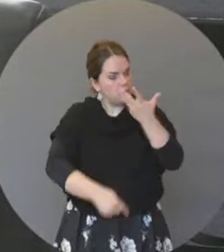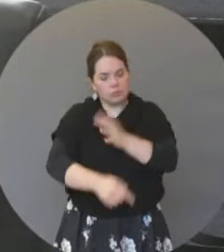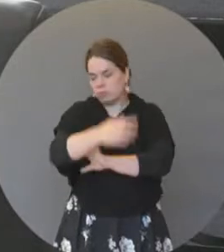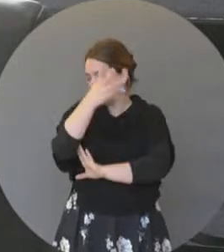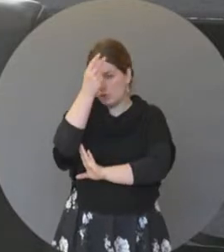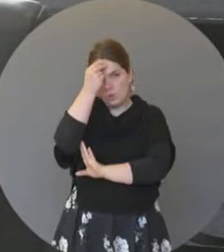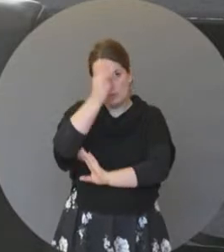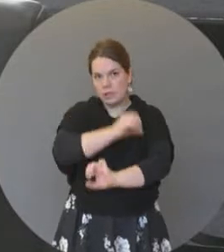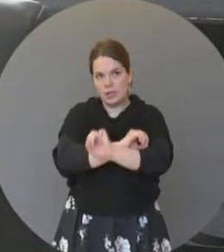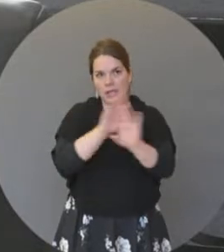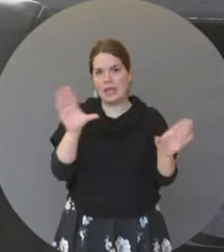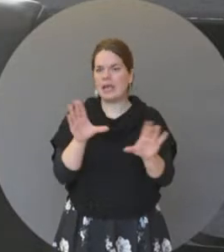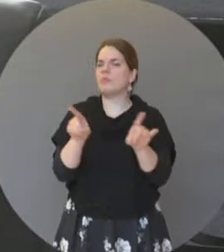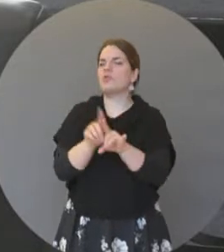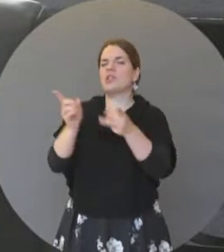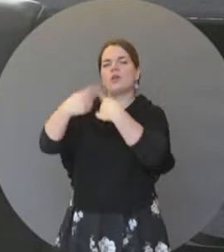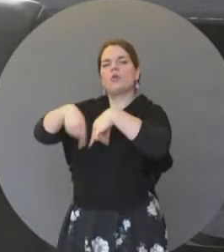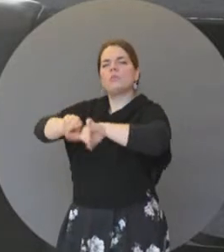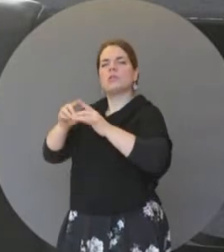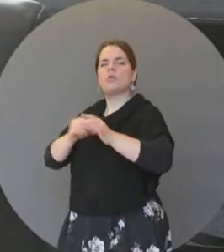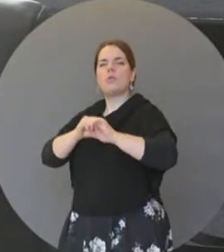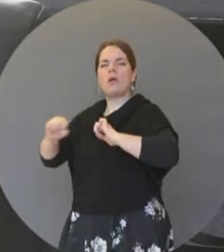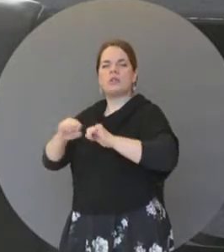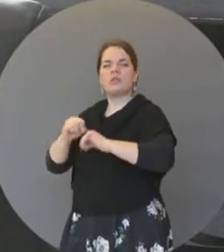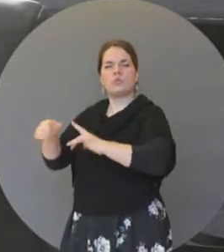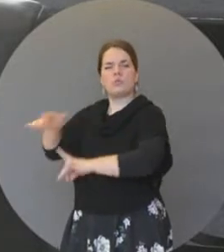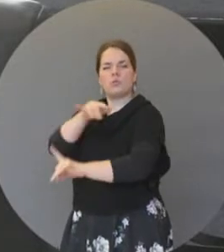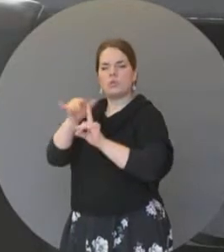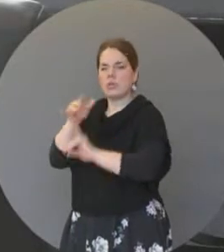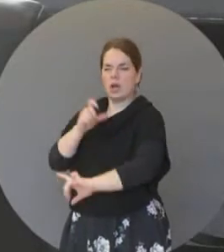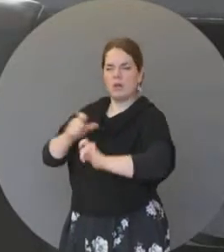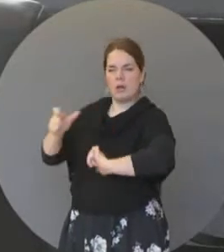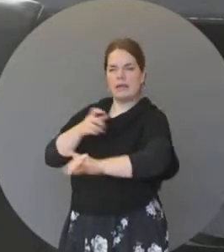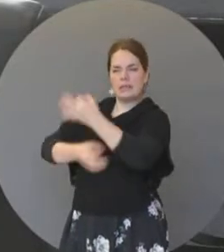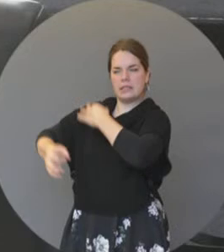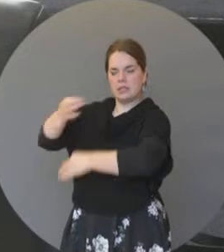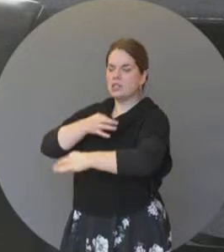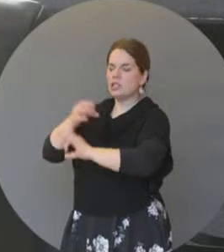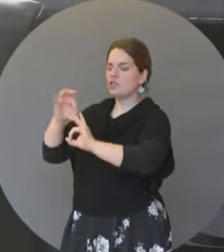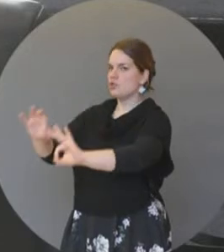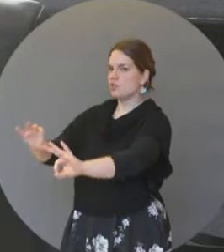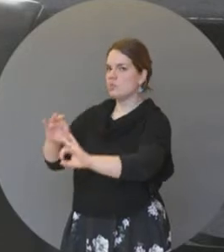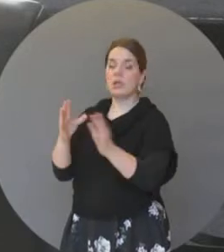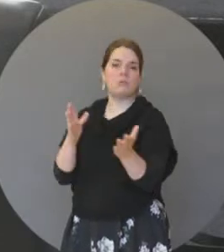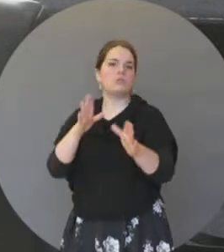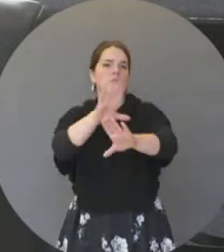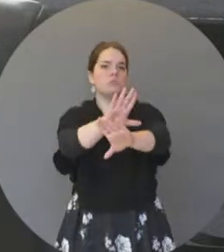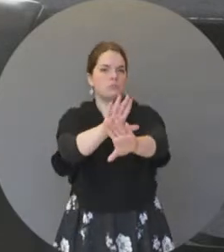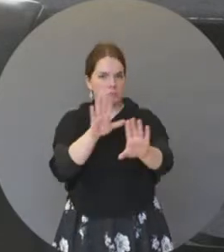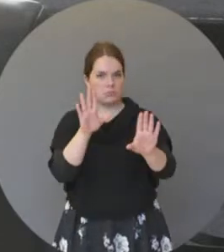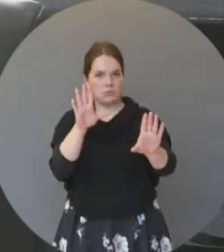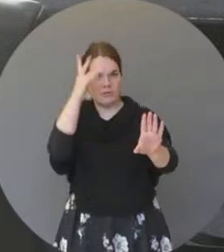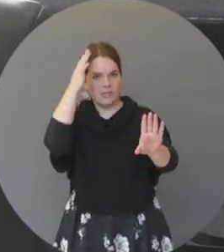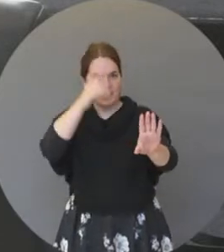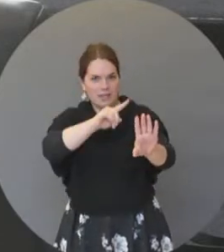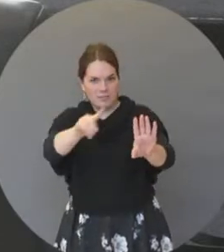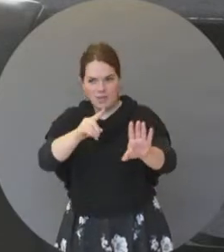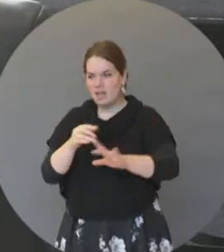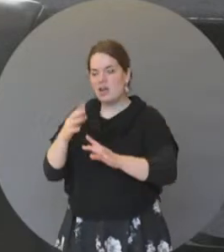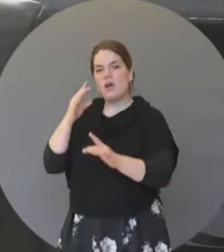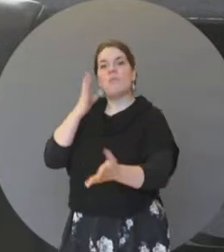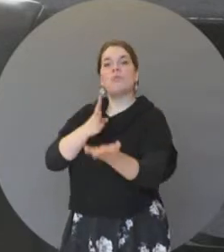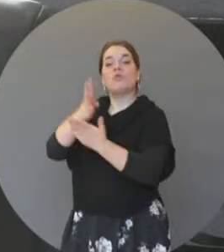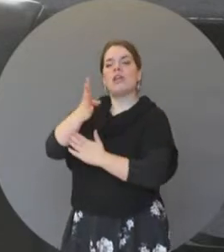commission d'action sociale avec avec mes collègues et je tiens à vous rassurer d'emblée le projet des maisons des aidants et l'autonomie